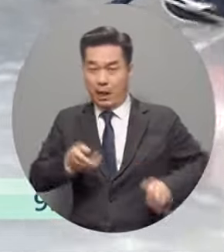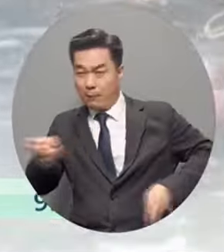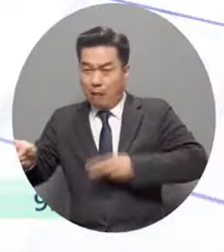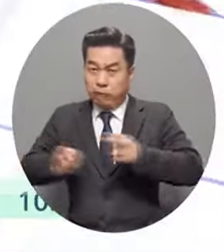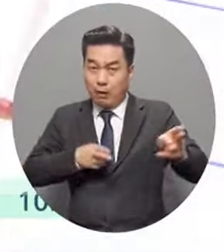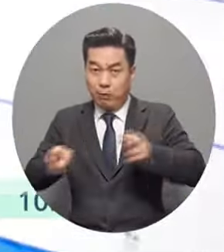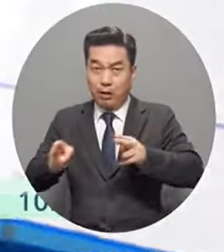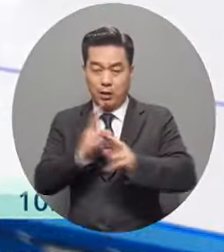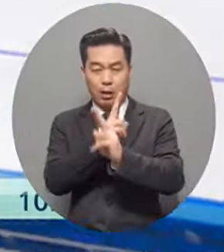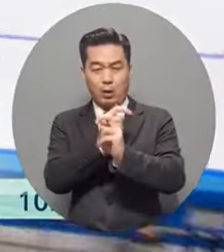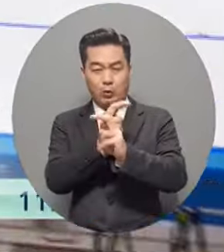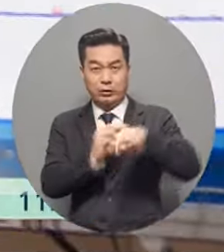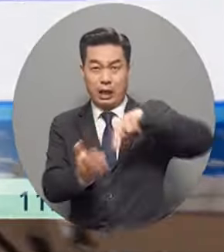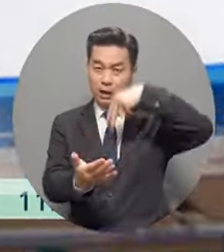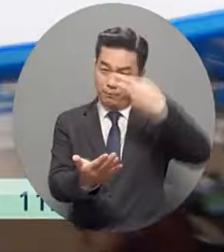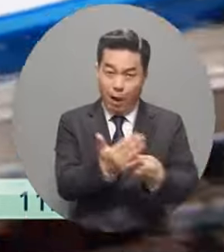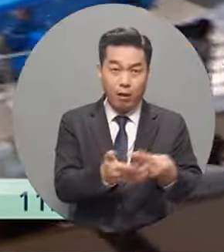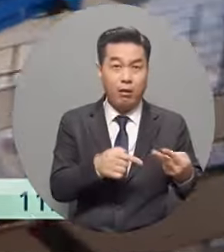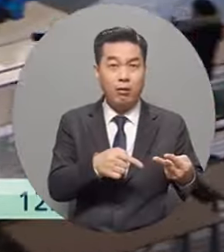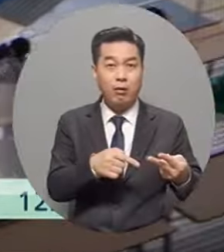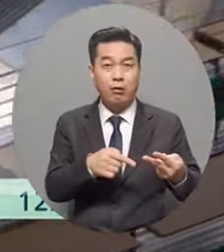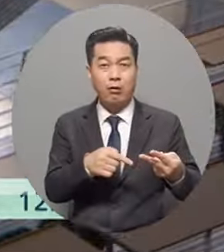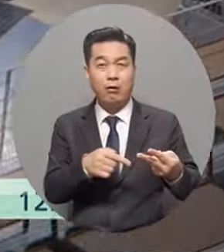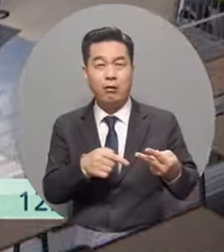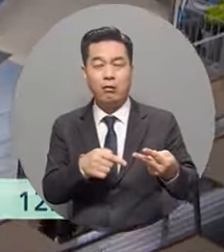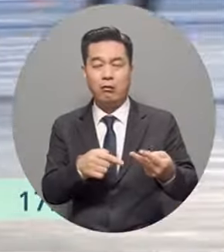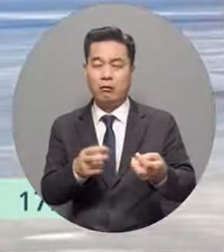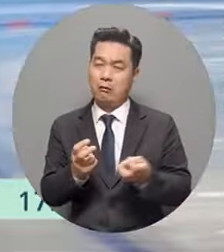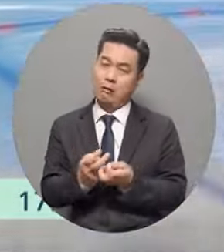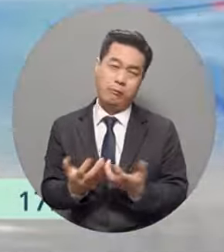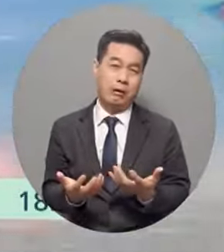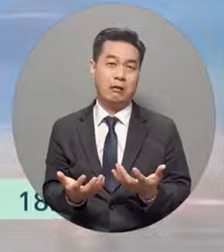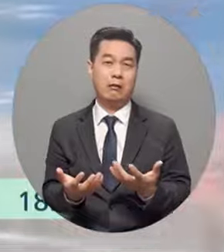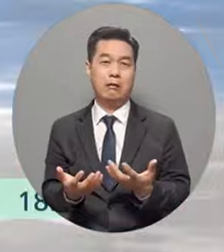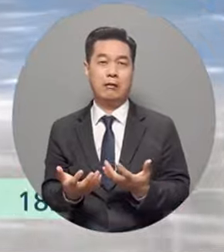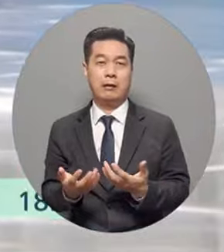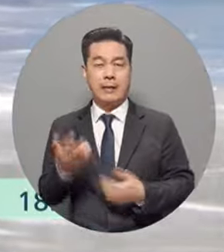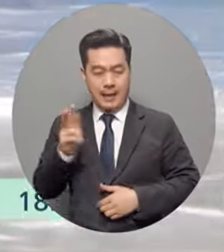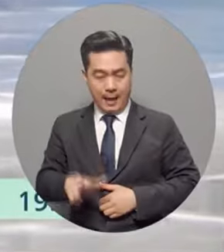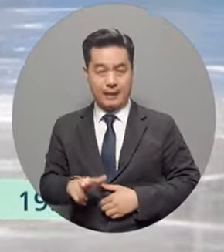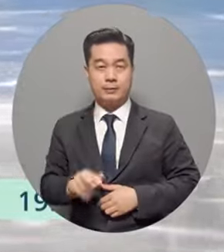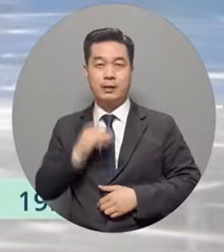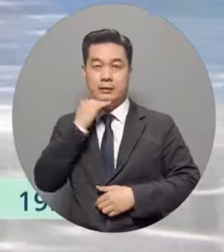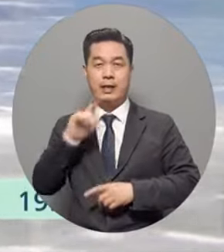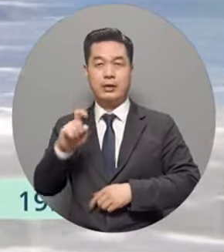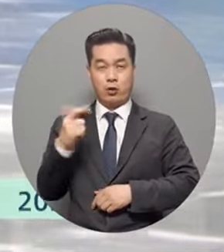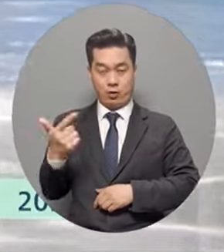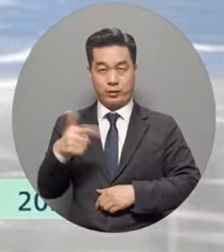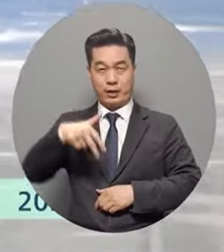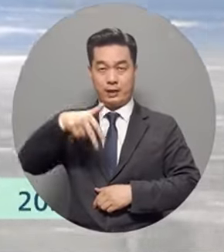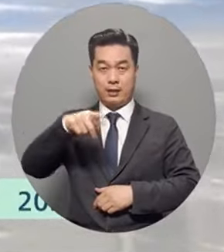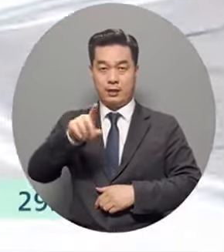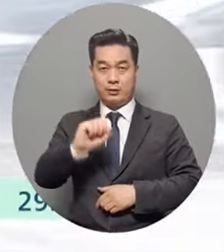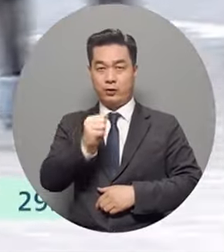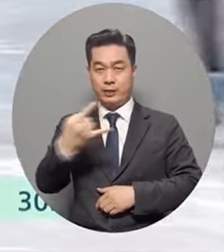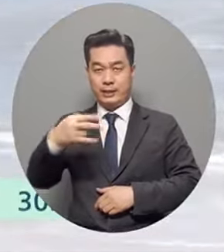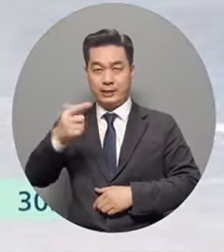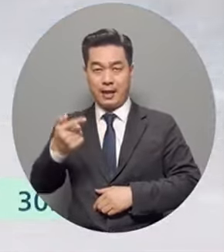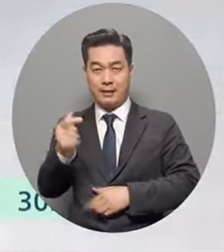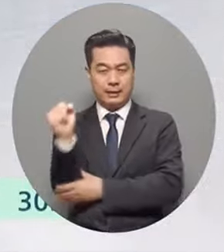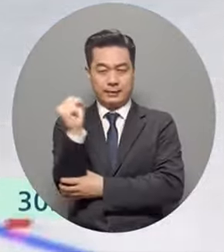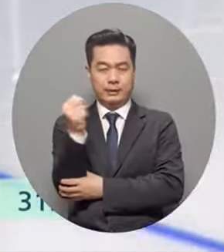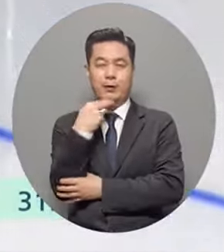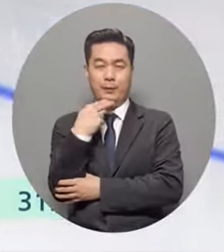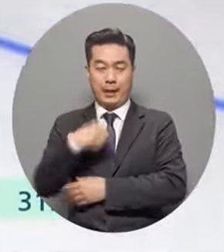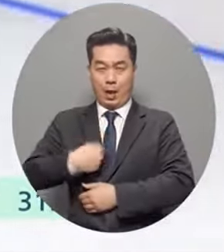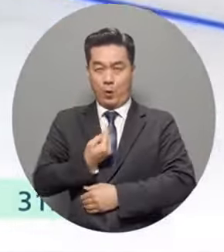선수가 100m 구간을 앞두고 미끄러져 넘어졌습니다. 하지만 16살 정희단은 흔들리지 않았습니다. 혼자